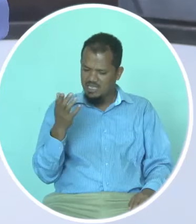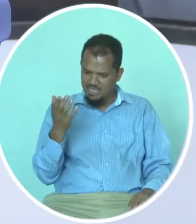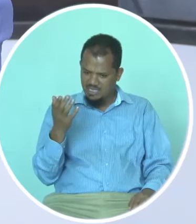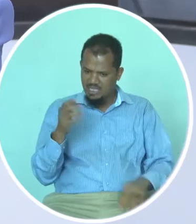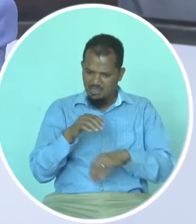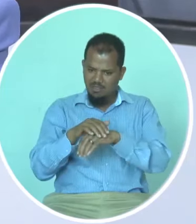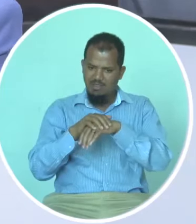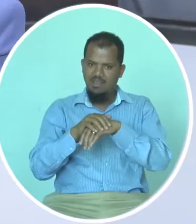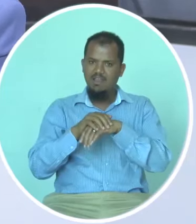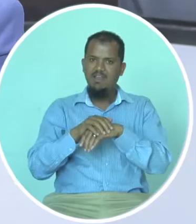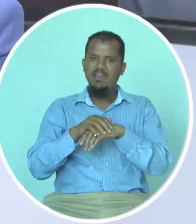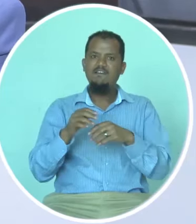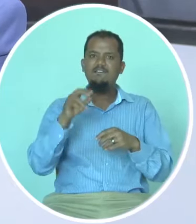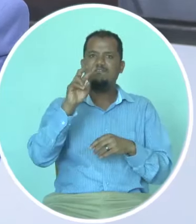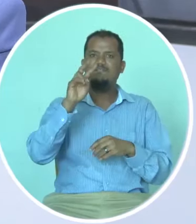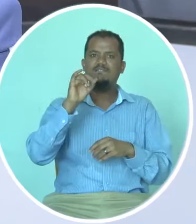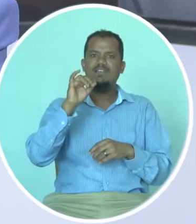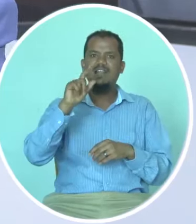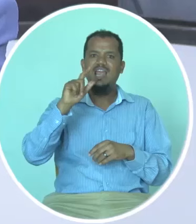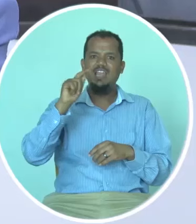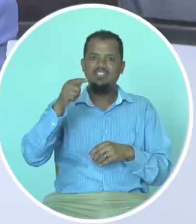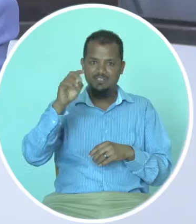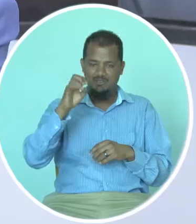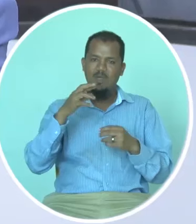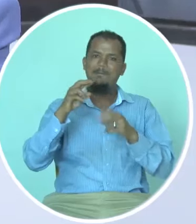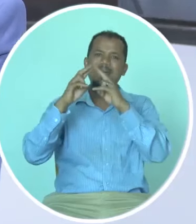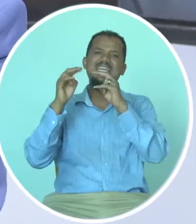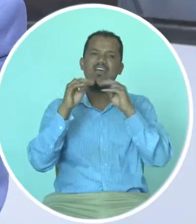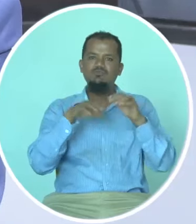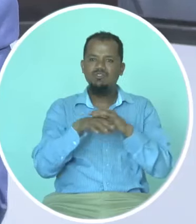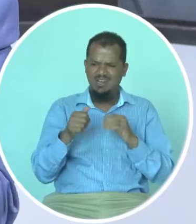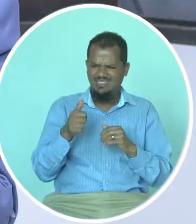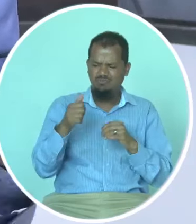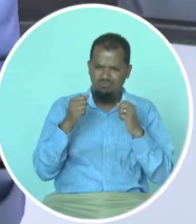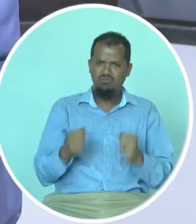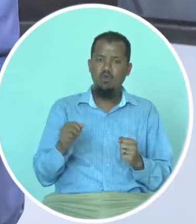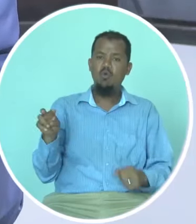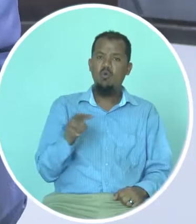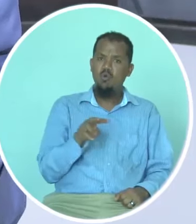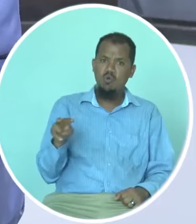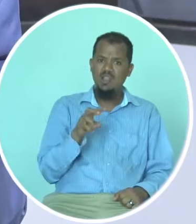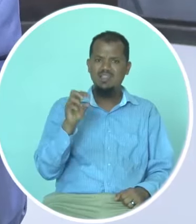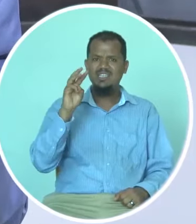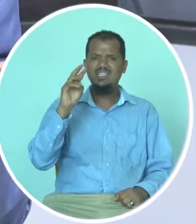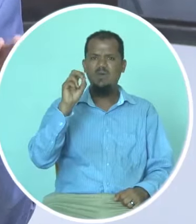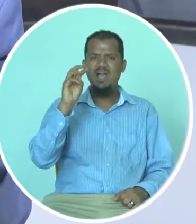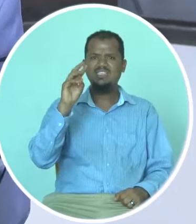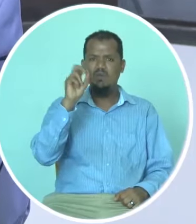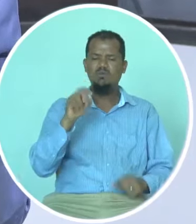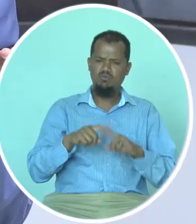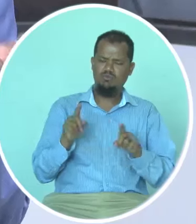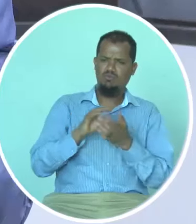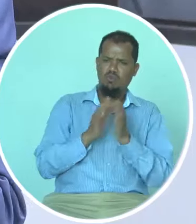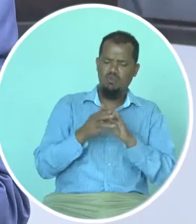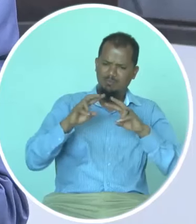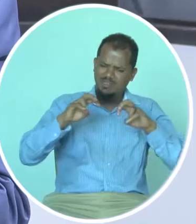ምንድነው በእንግሊዘኛ ቪሌጅ ነው የሚባለው። ያው እንግዲህ በአማርኛ መንደር ውስጥ ራሳቸው እንችለው ሁለቱ ሰዋሰዋቸው ልዩ